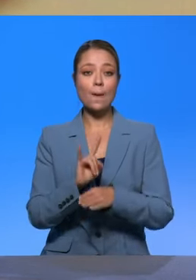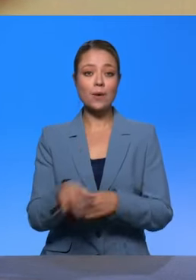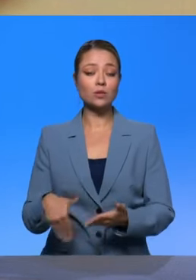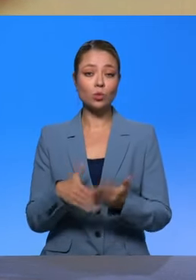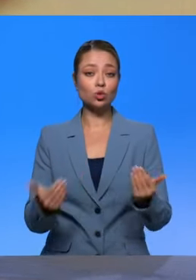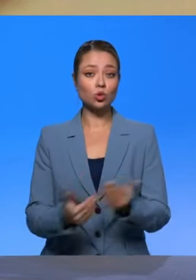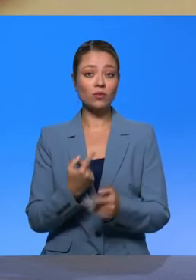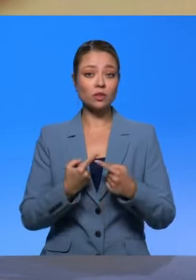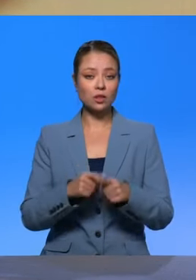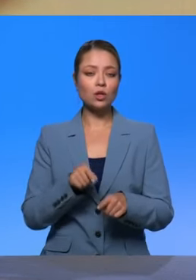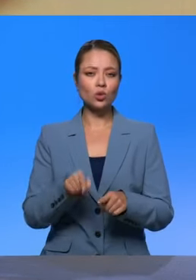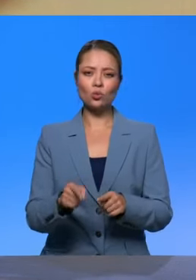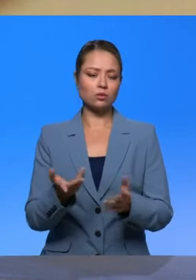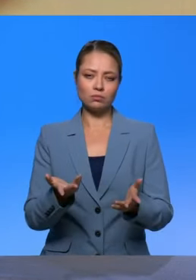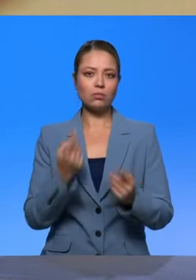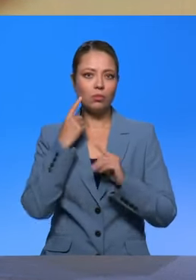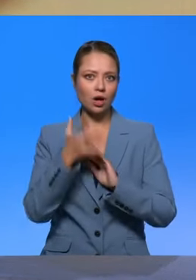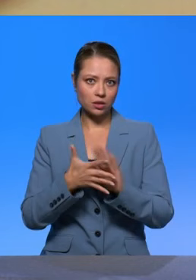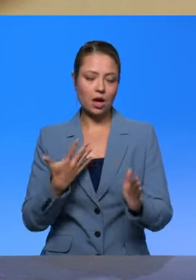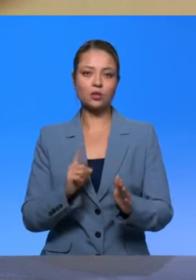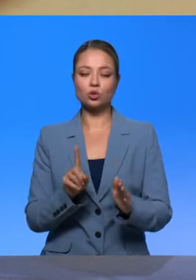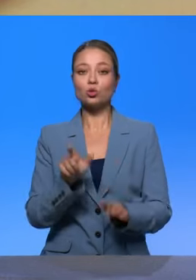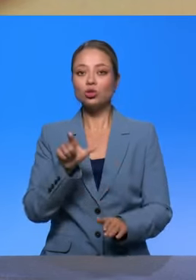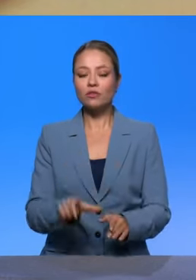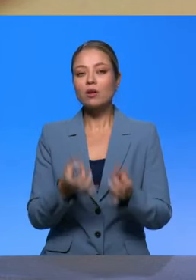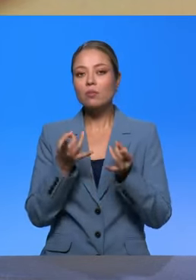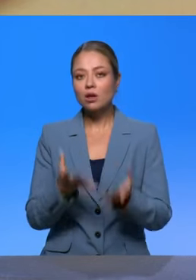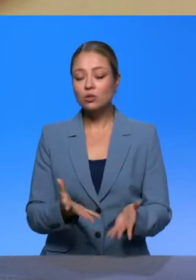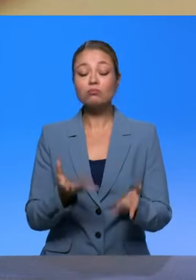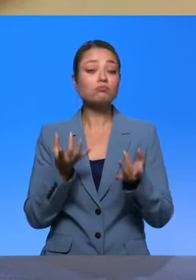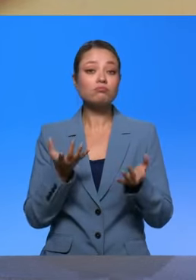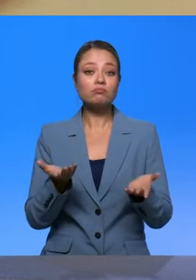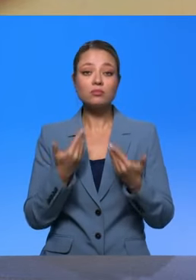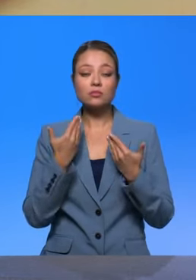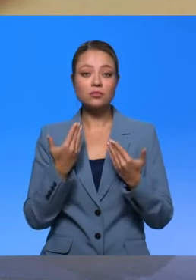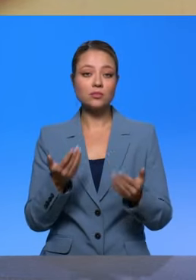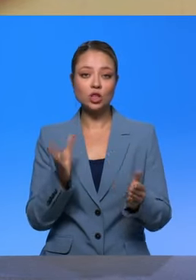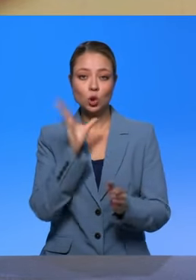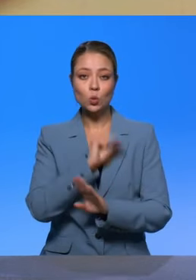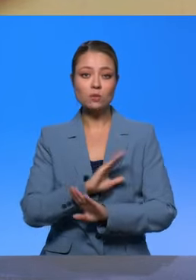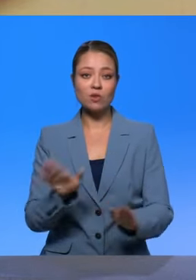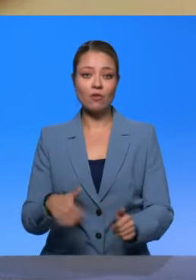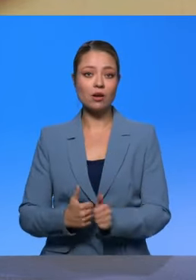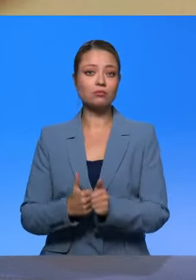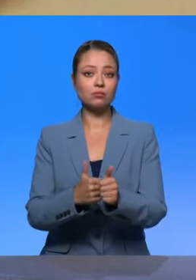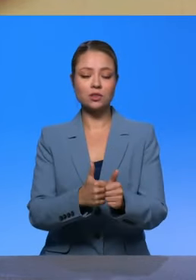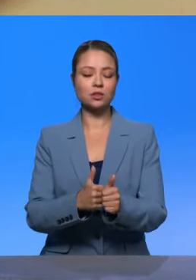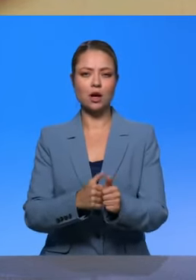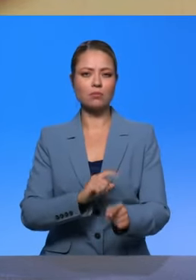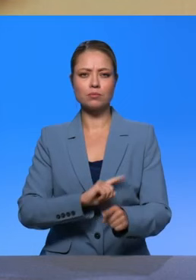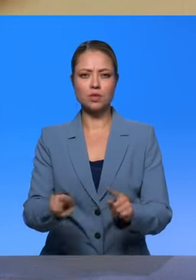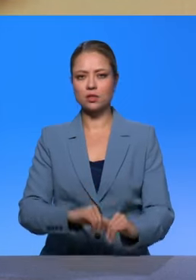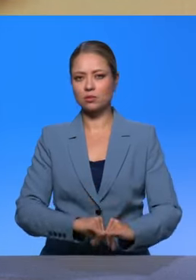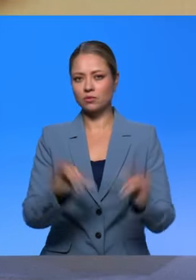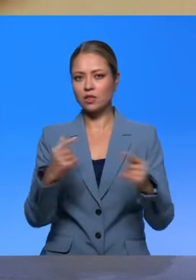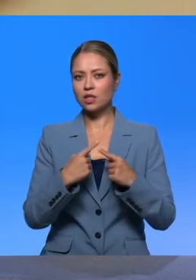тут хотя бы в оправдании простого человека можно сказать, что он действительно не успевает за стремительным прогрессом, за стремительным развитием событий,